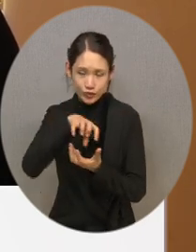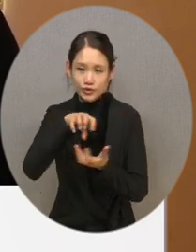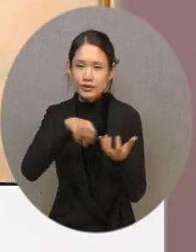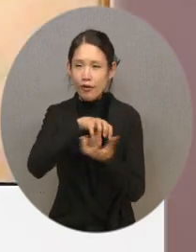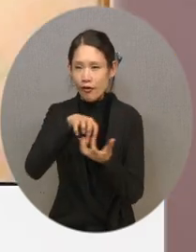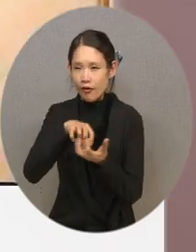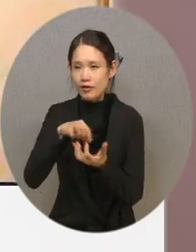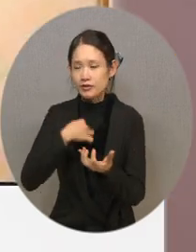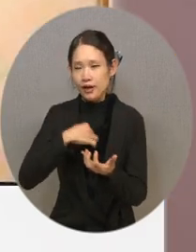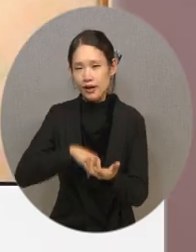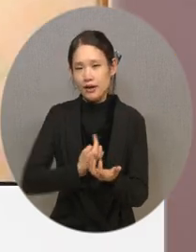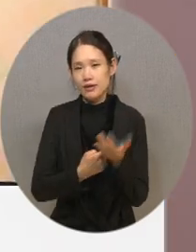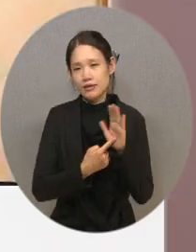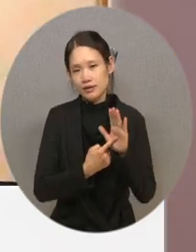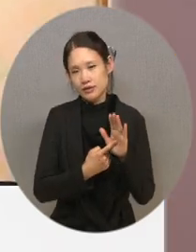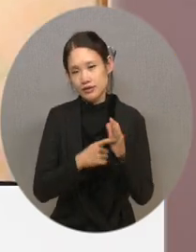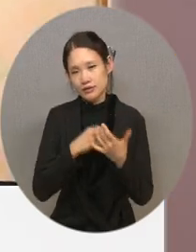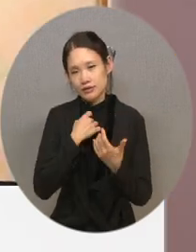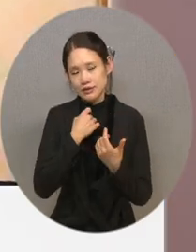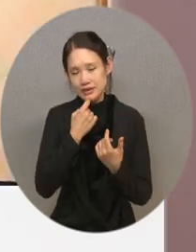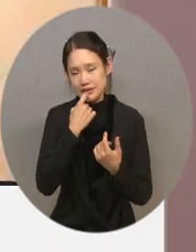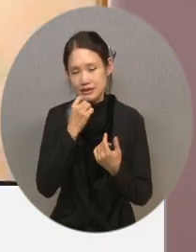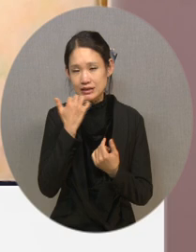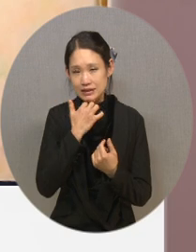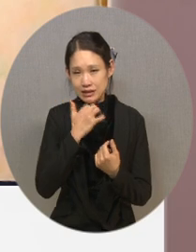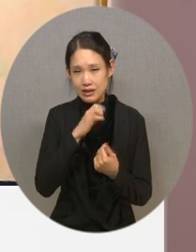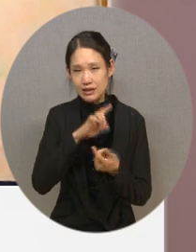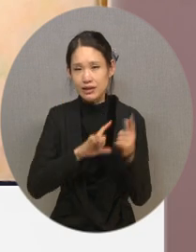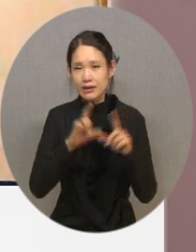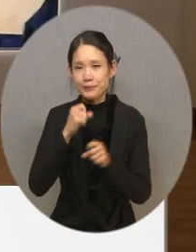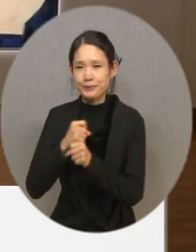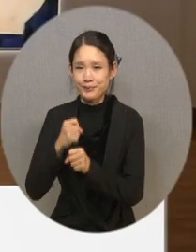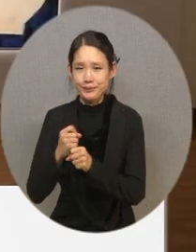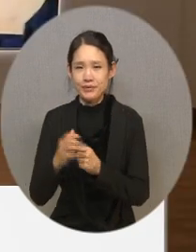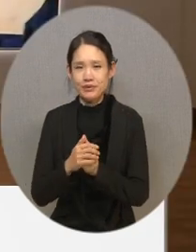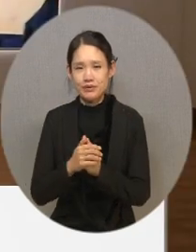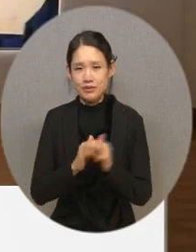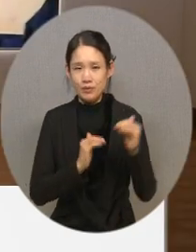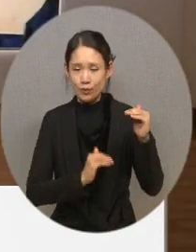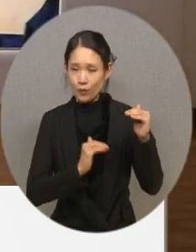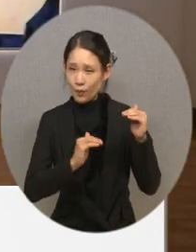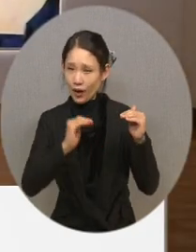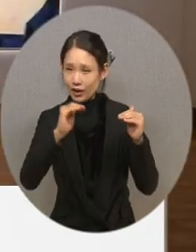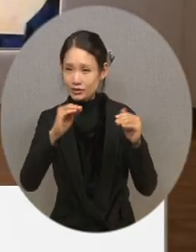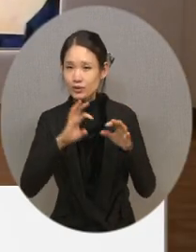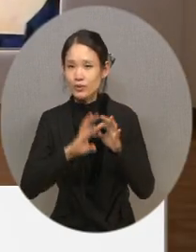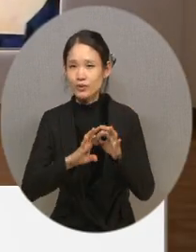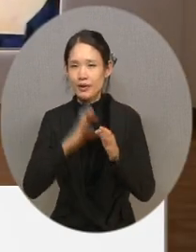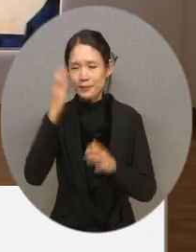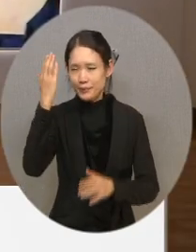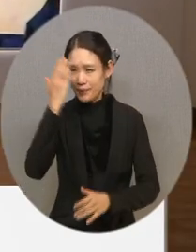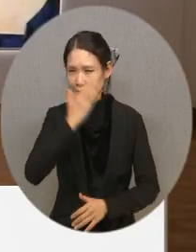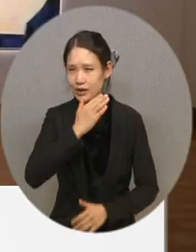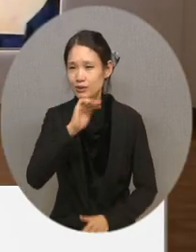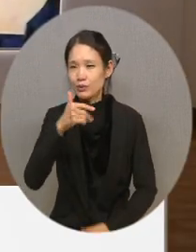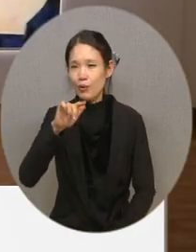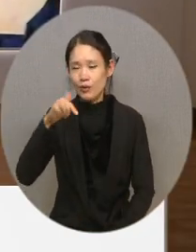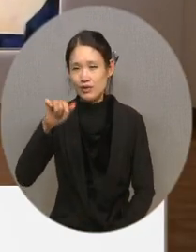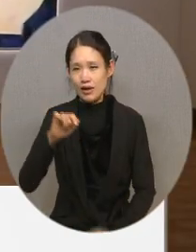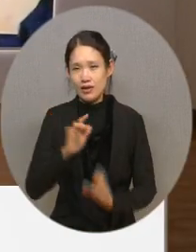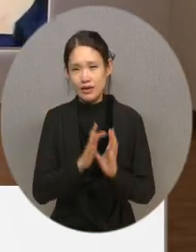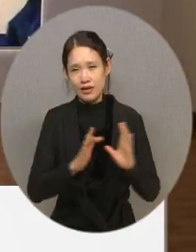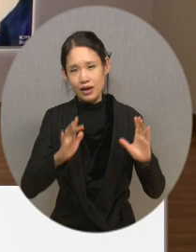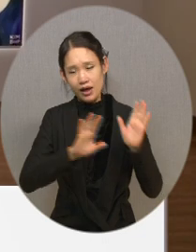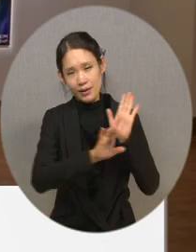작가만의 감성이 드러나는 흰색을 구현해내었습니다. 이 과정을 통해 벡토의 맑은 도자기가 캔버스에